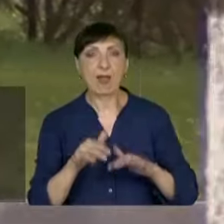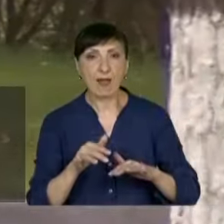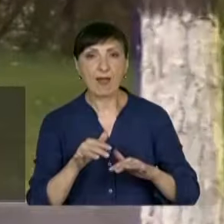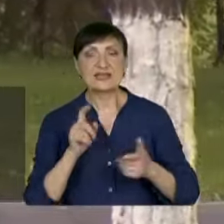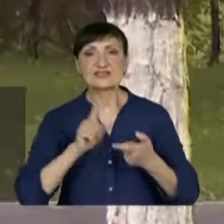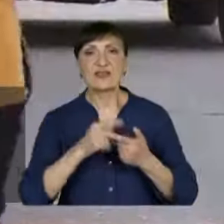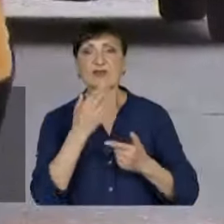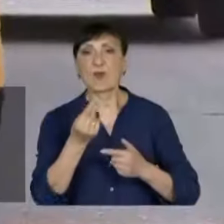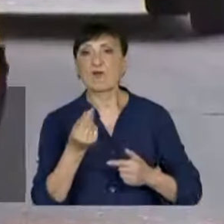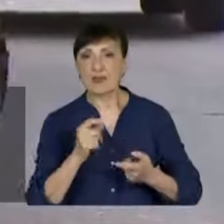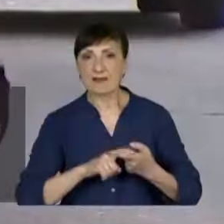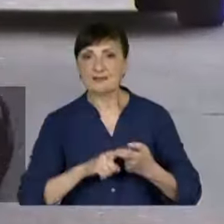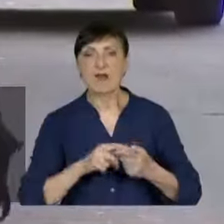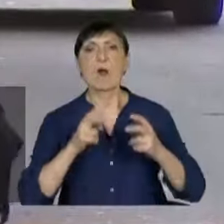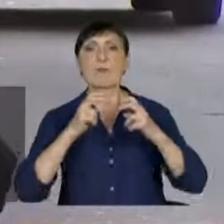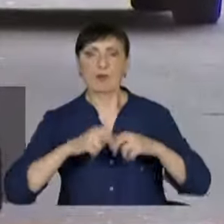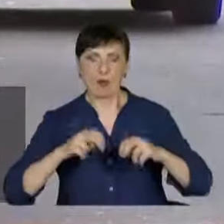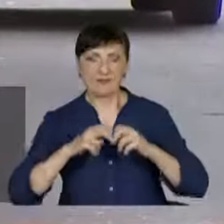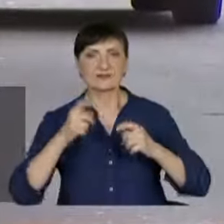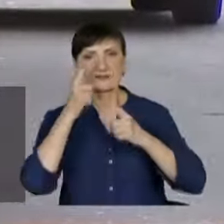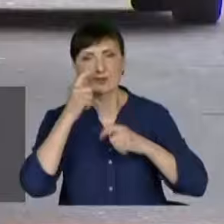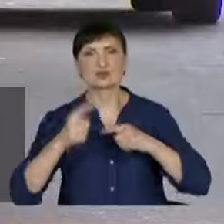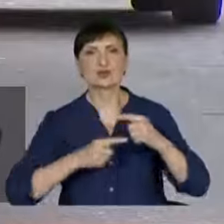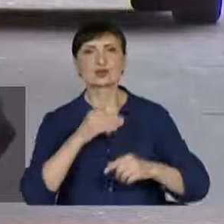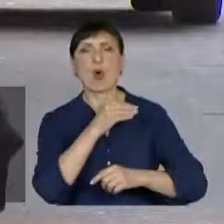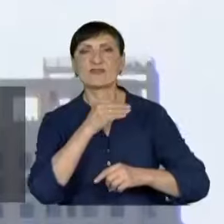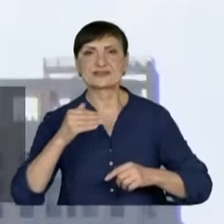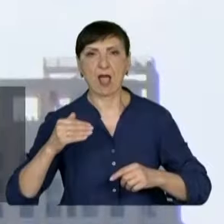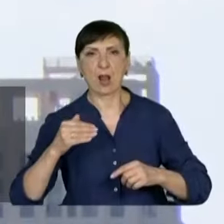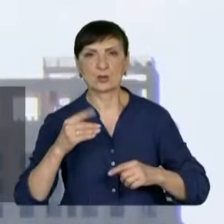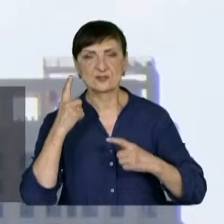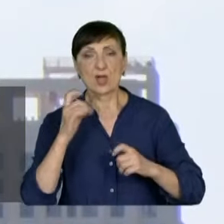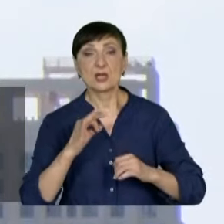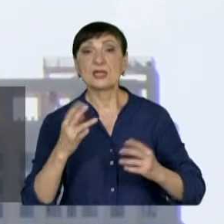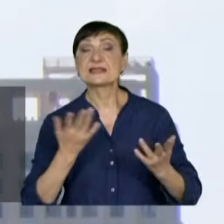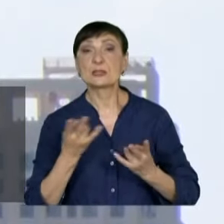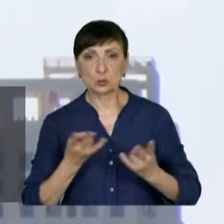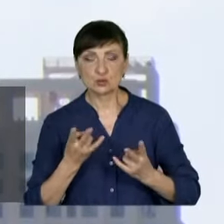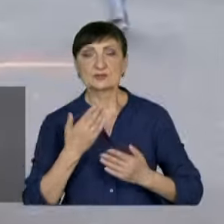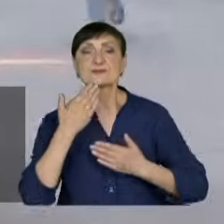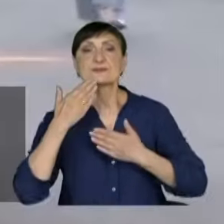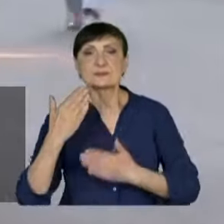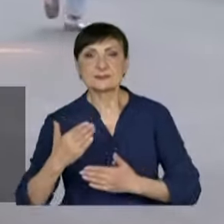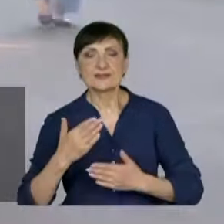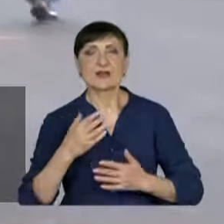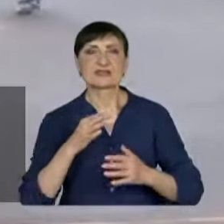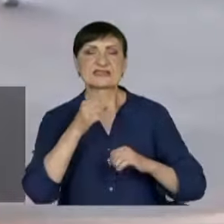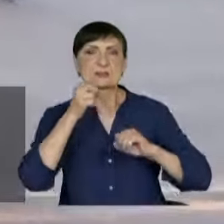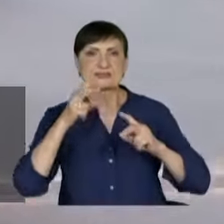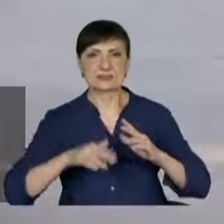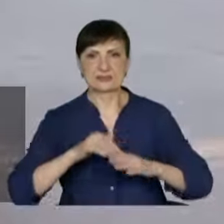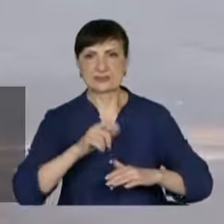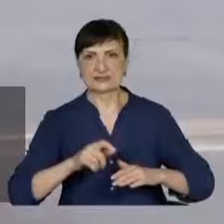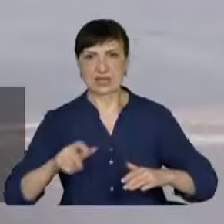связанные с вашими финансами, проверьте информацию через официальные источники и при необходимости проконсультируйтесь с ответственными